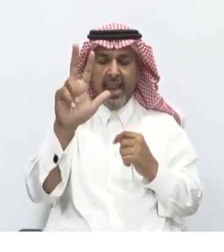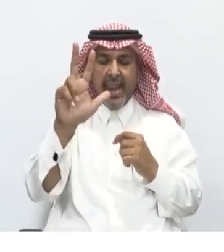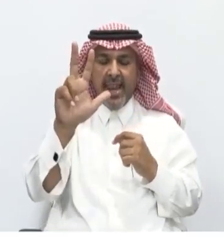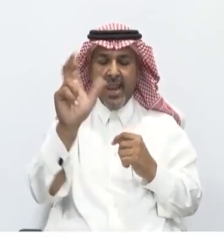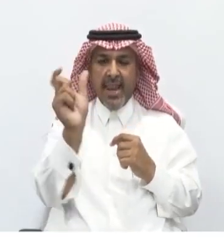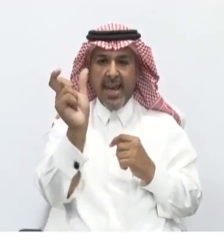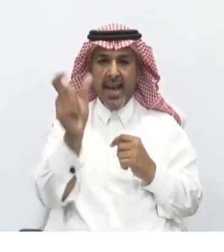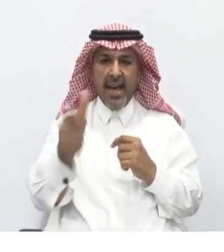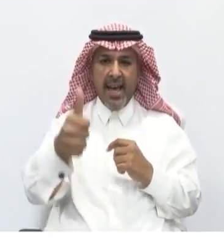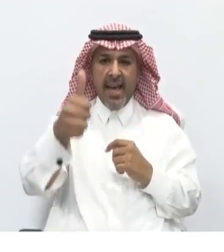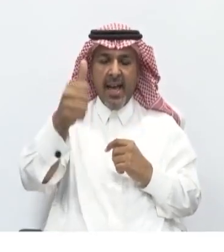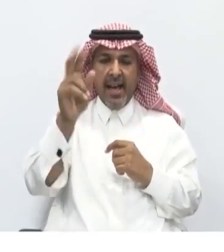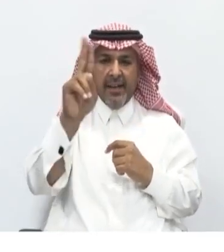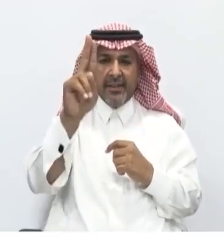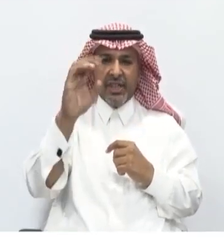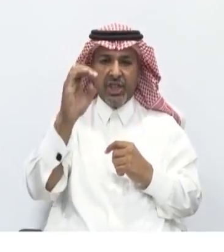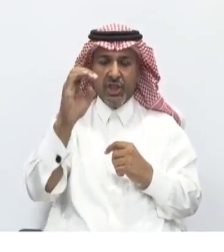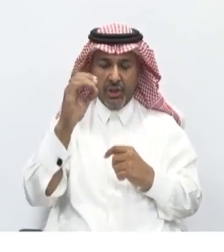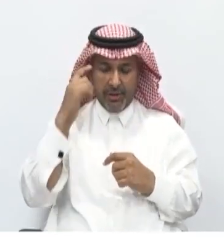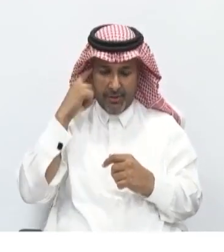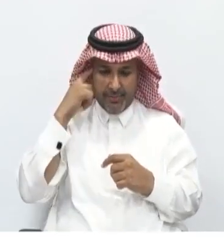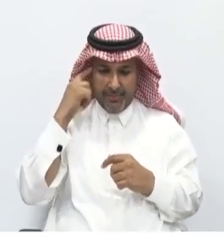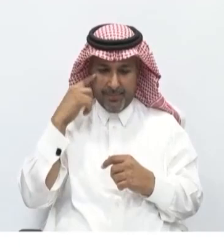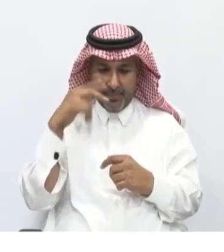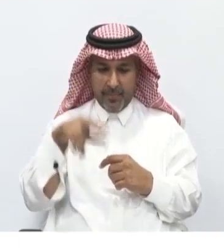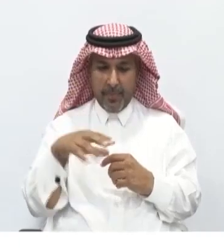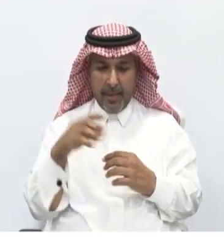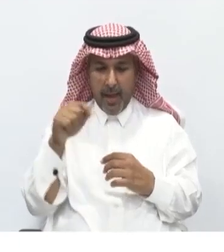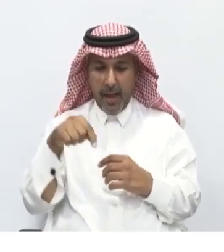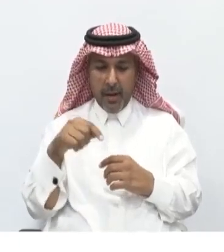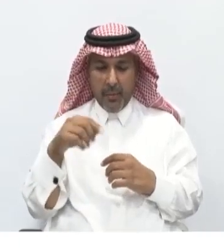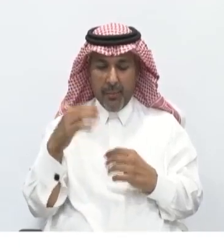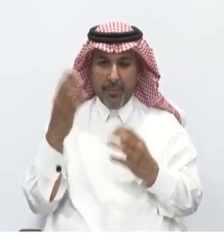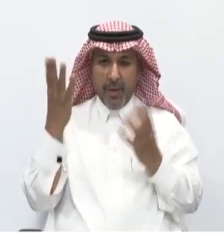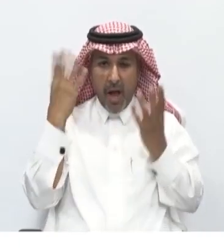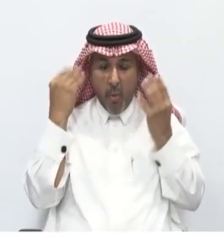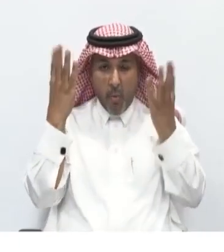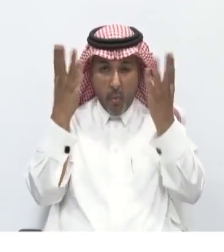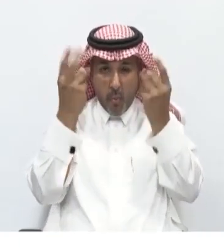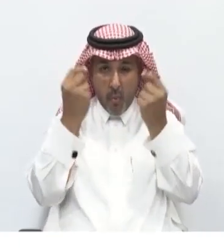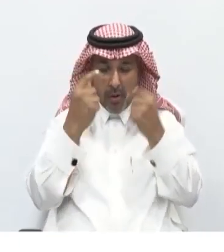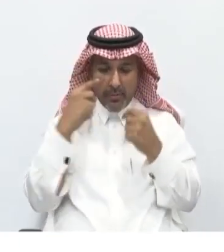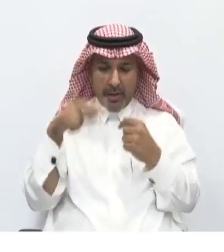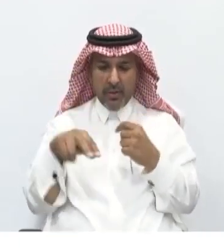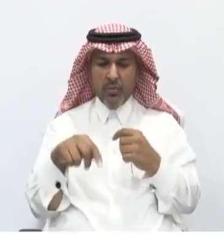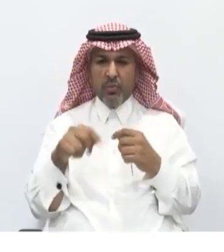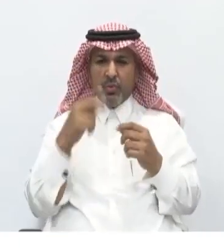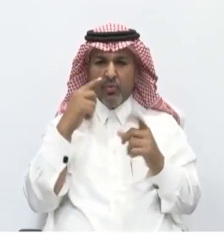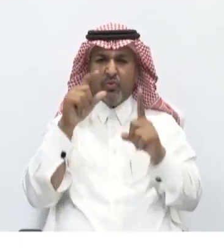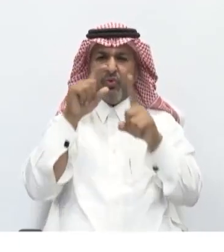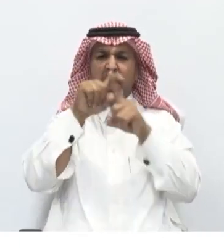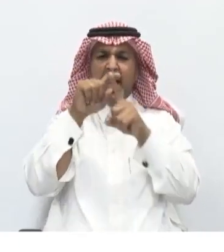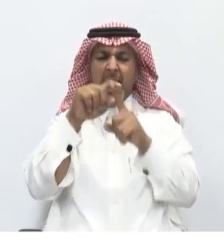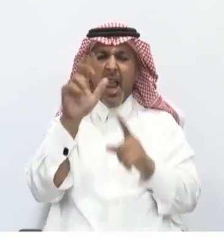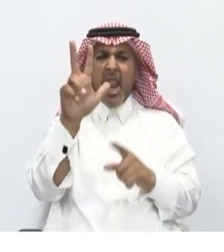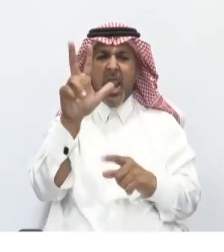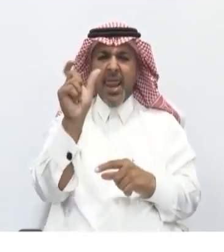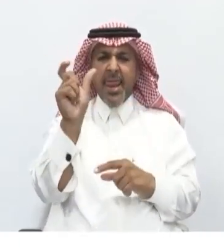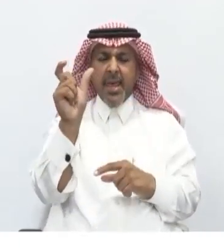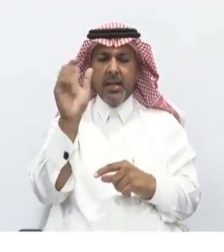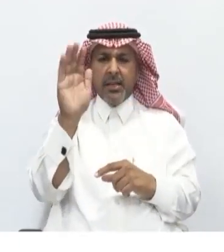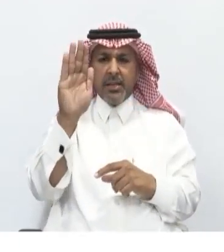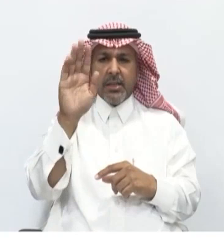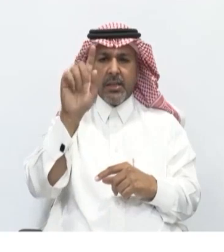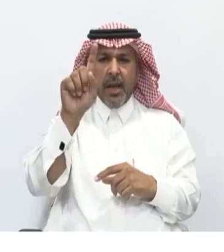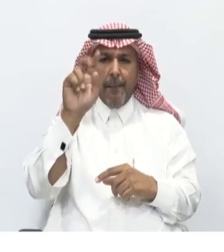مفرداتنا الجديده لحسابات الكيميائيه وانتهينا منها اليوم باذن الله النسبه الموليه فكرتنا